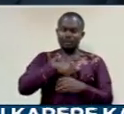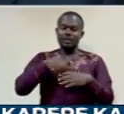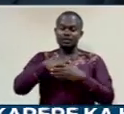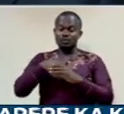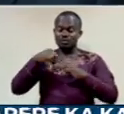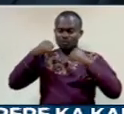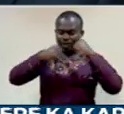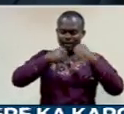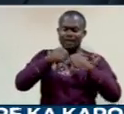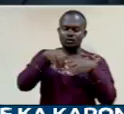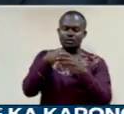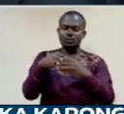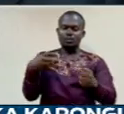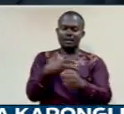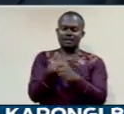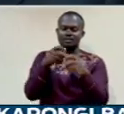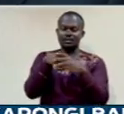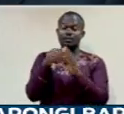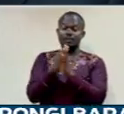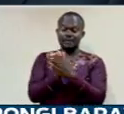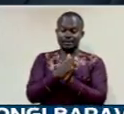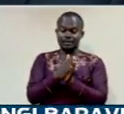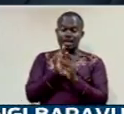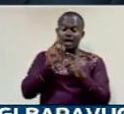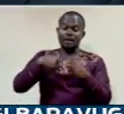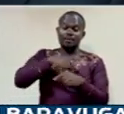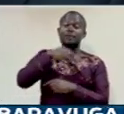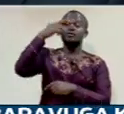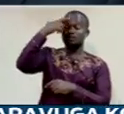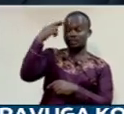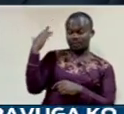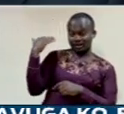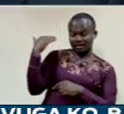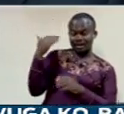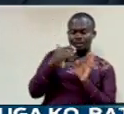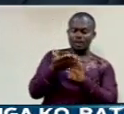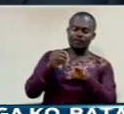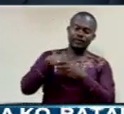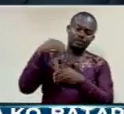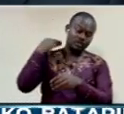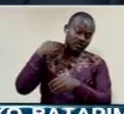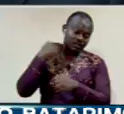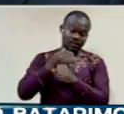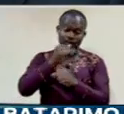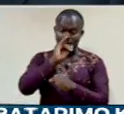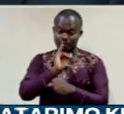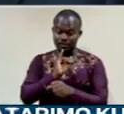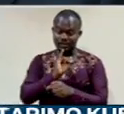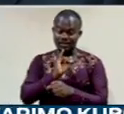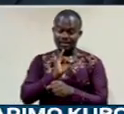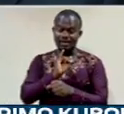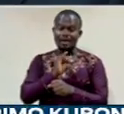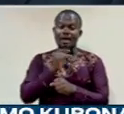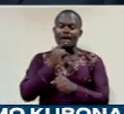mbaraga zadukuye muri ayo mateka ari abacu twibuka bazize jenoside yakorewe abatutsi